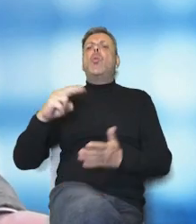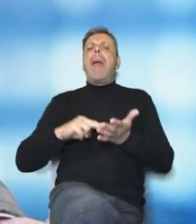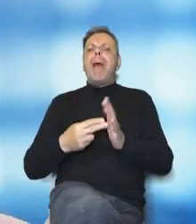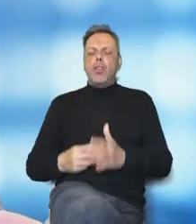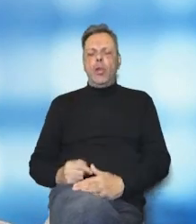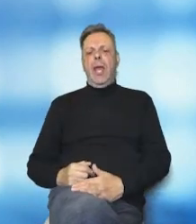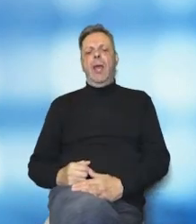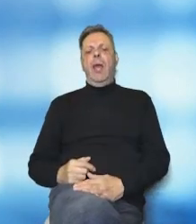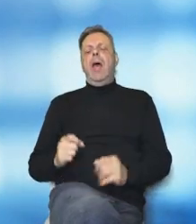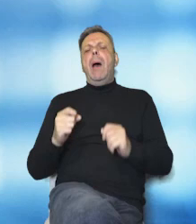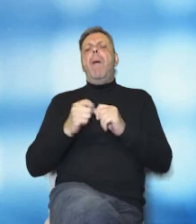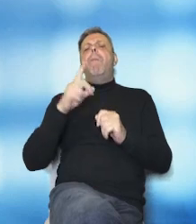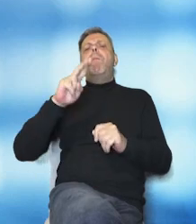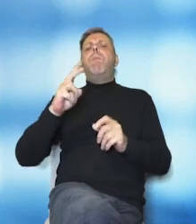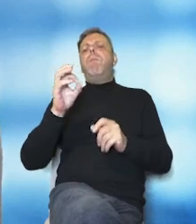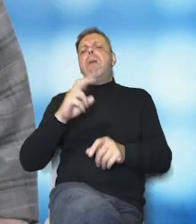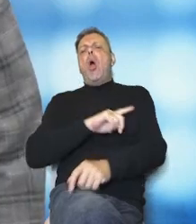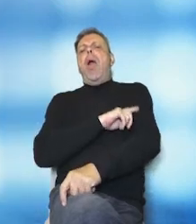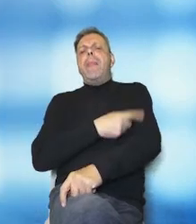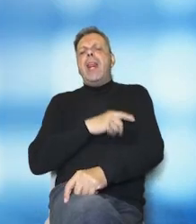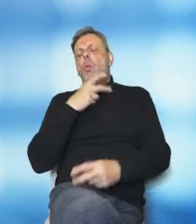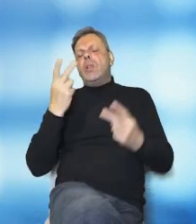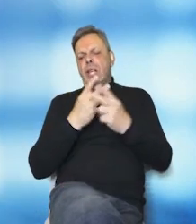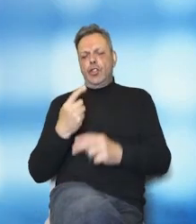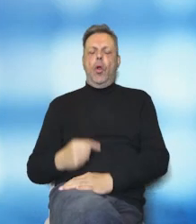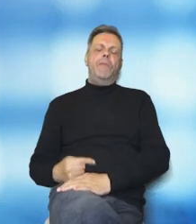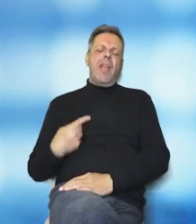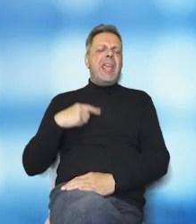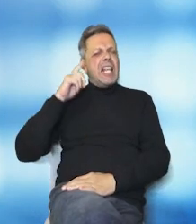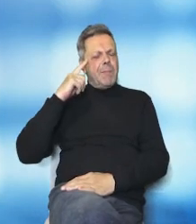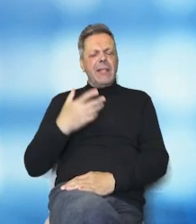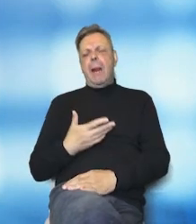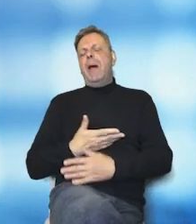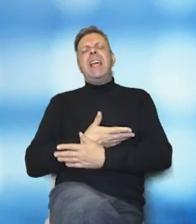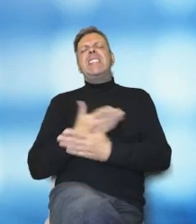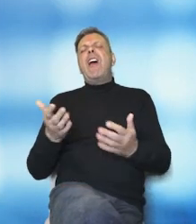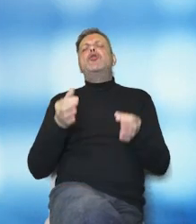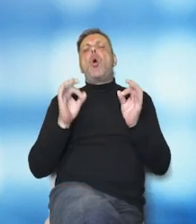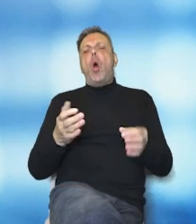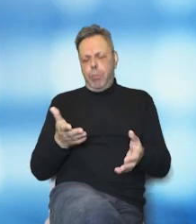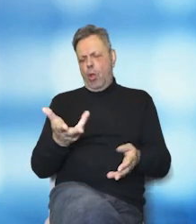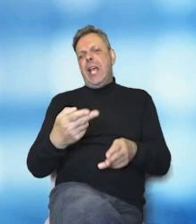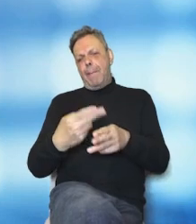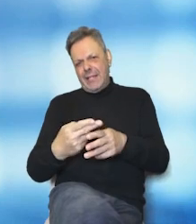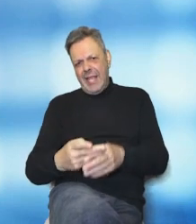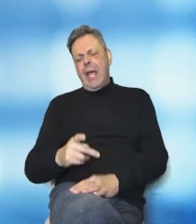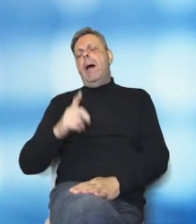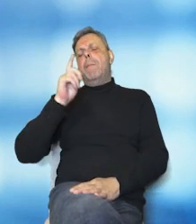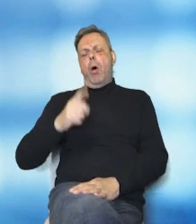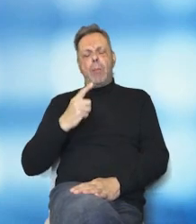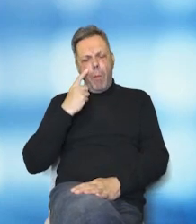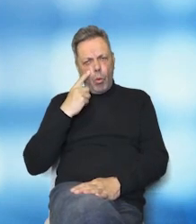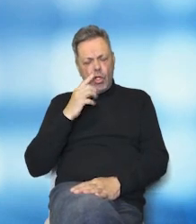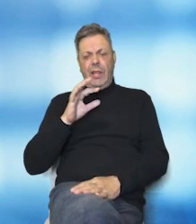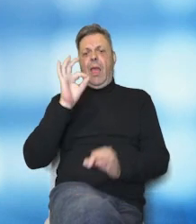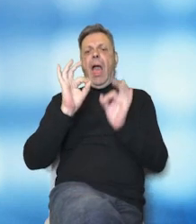na primjer bioenergiju i slično? Pa ja smatram da sve što je dobro za pacijenta, da treba pokušati.